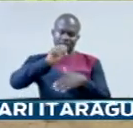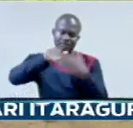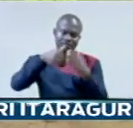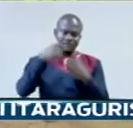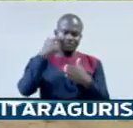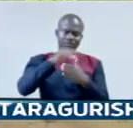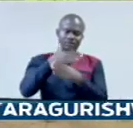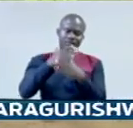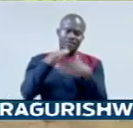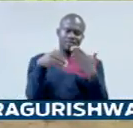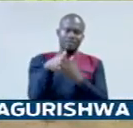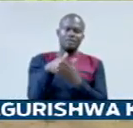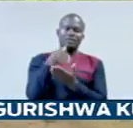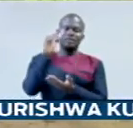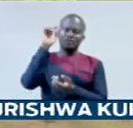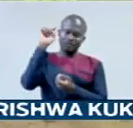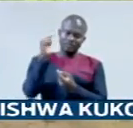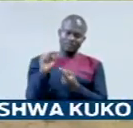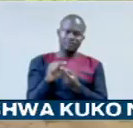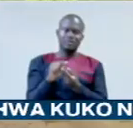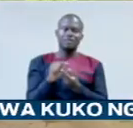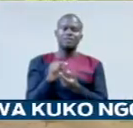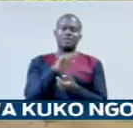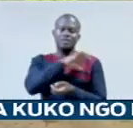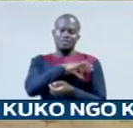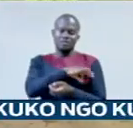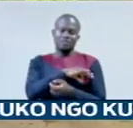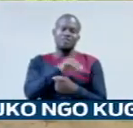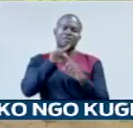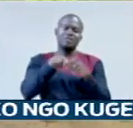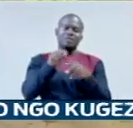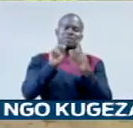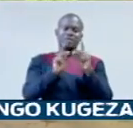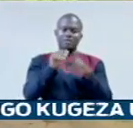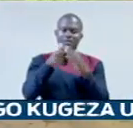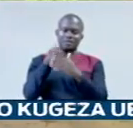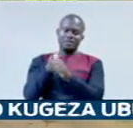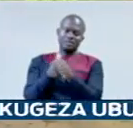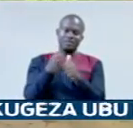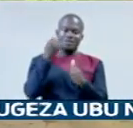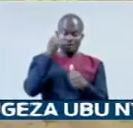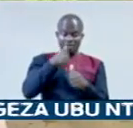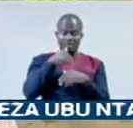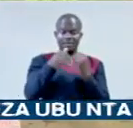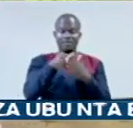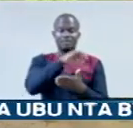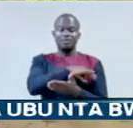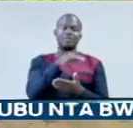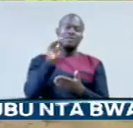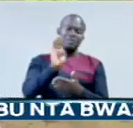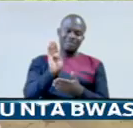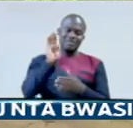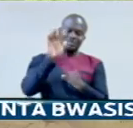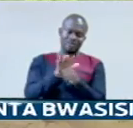iyo migabane bakagabanya dividend cyangwa se inyungu bitewe na buri wese yafitemo niba mwe abantu baragize inyungu za amamiliyari